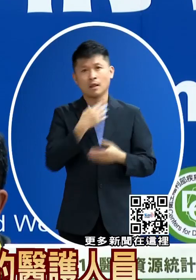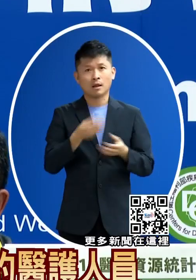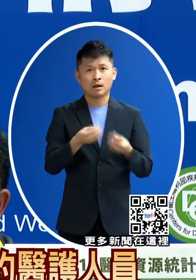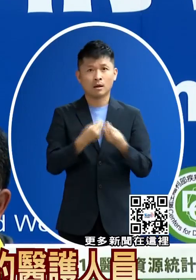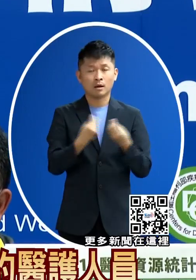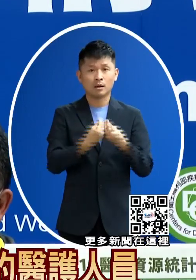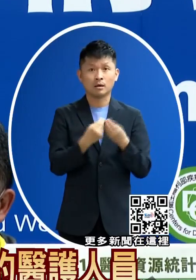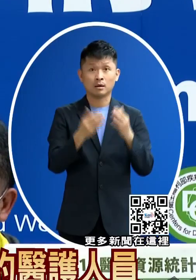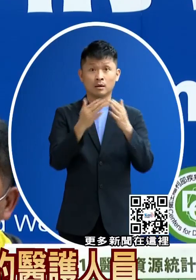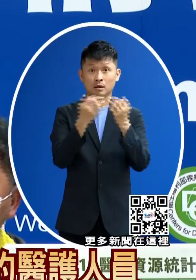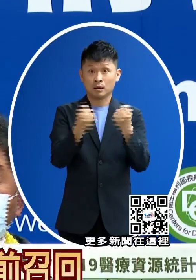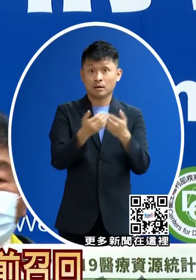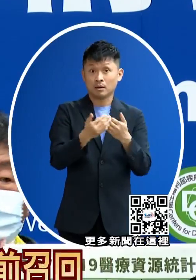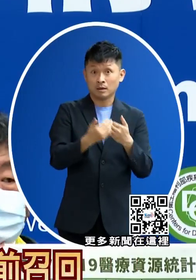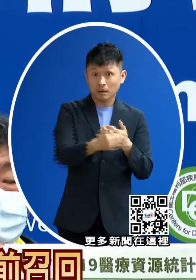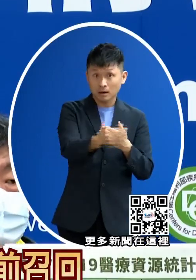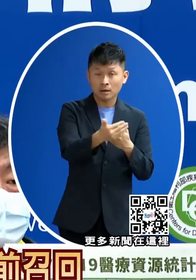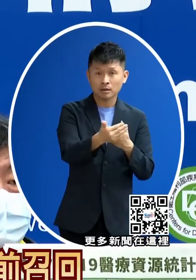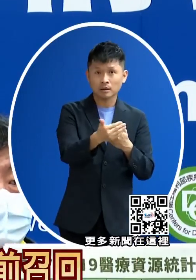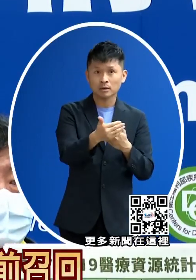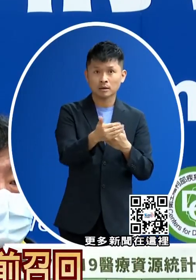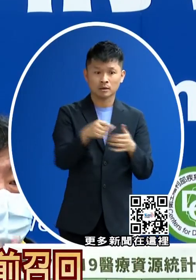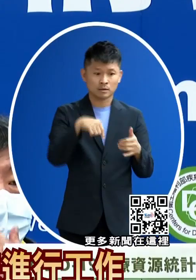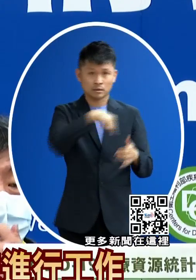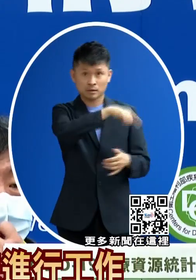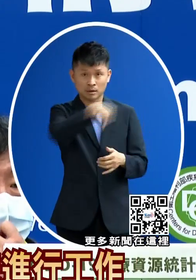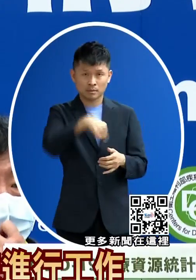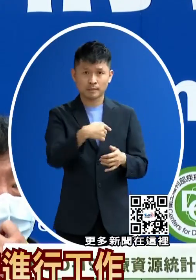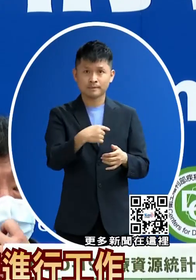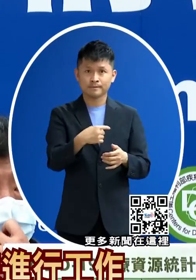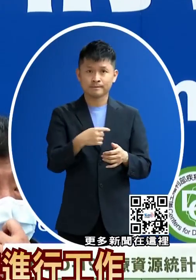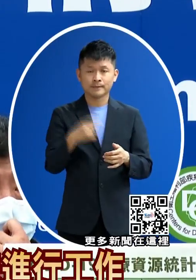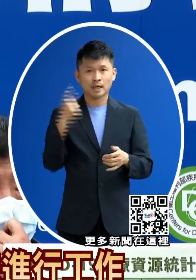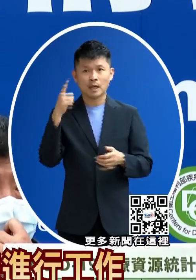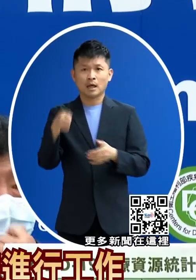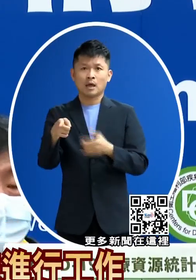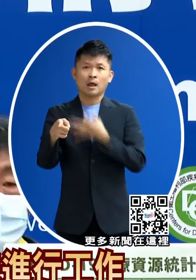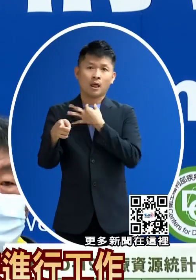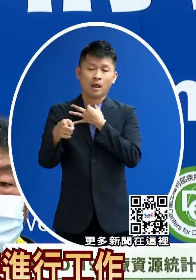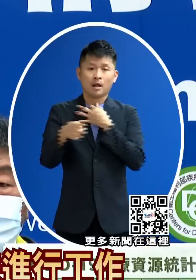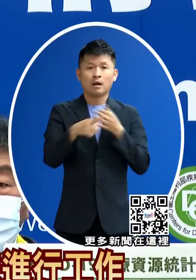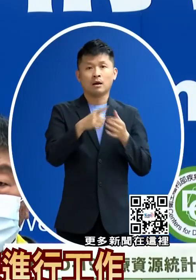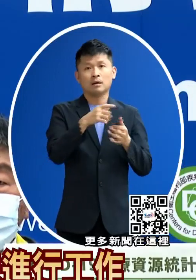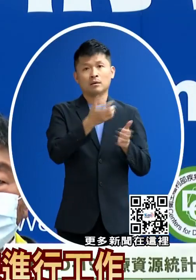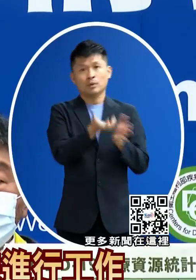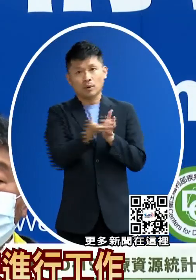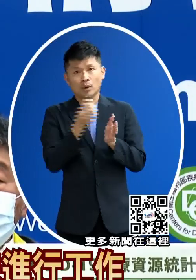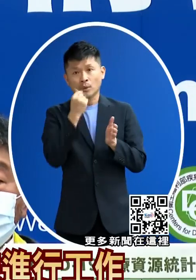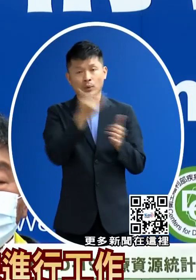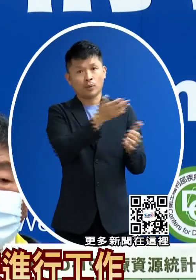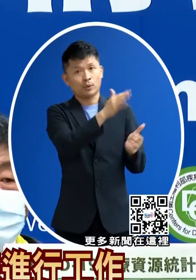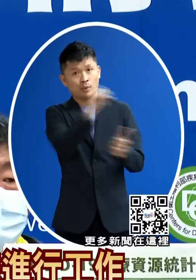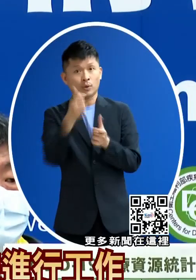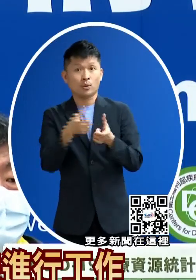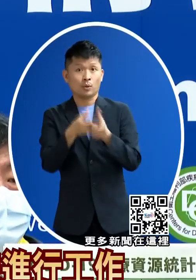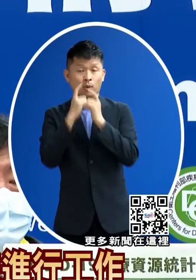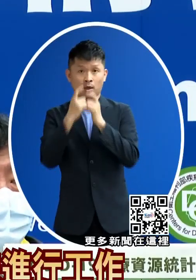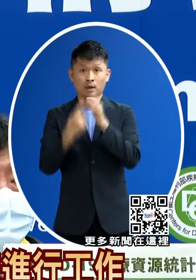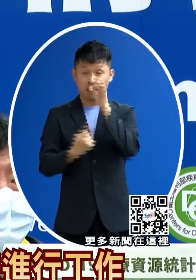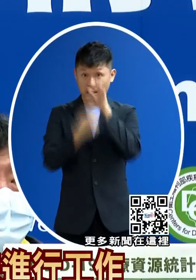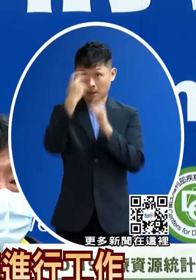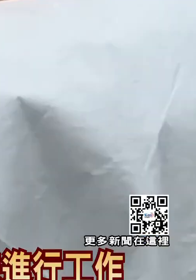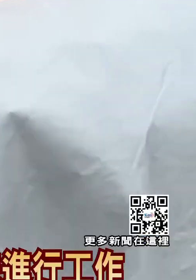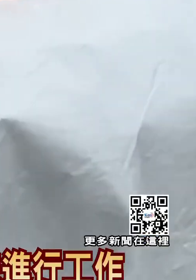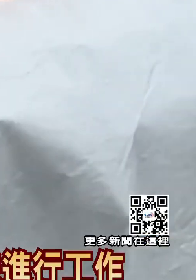将这个居隔的医护人员是这个工作的需要来提前召回，以这个筛检的方式来适度的